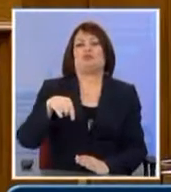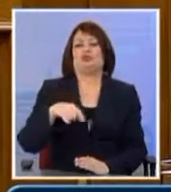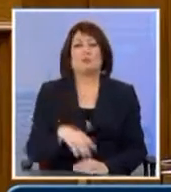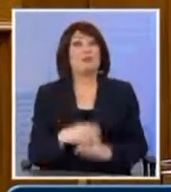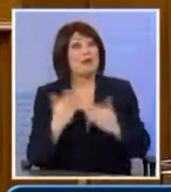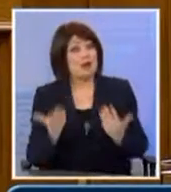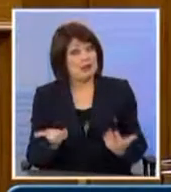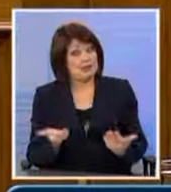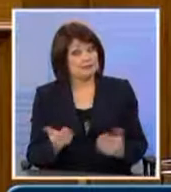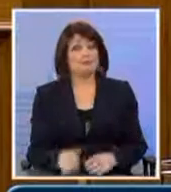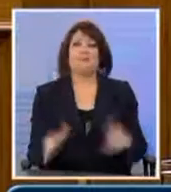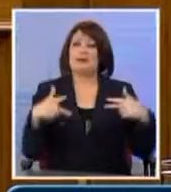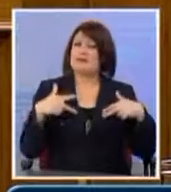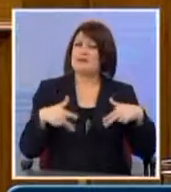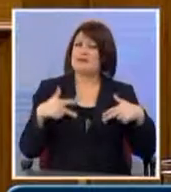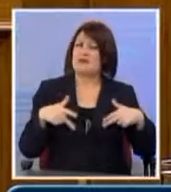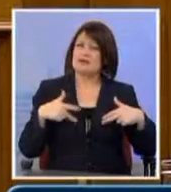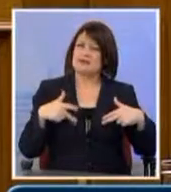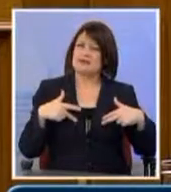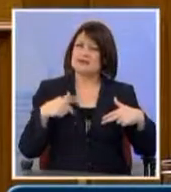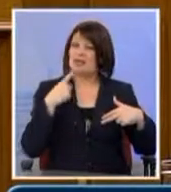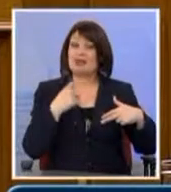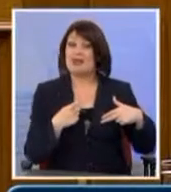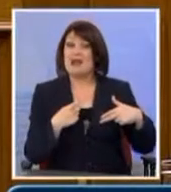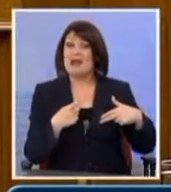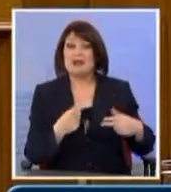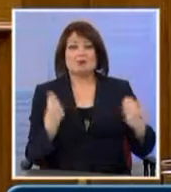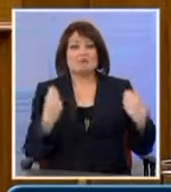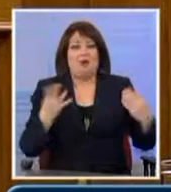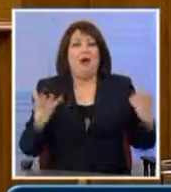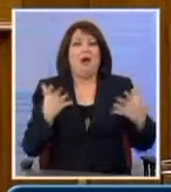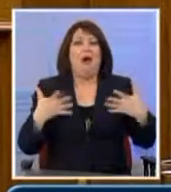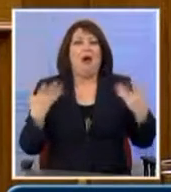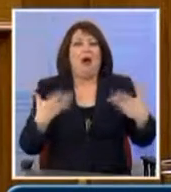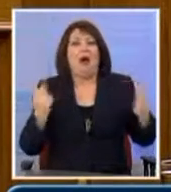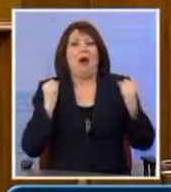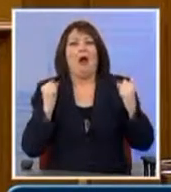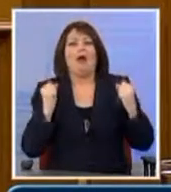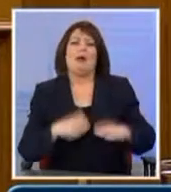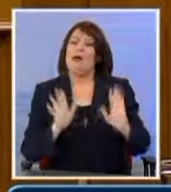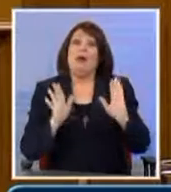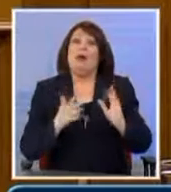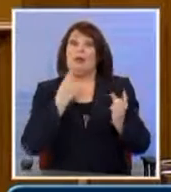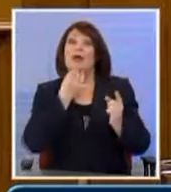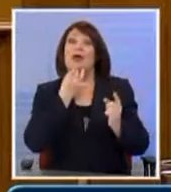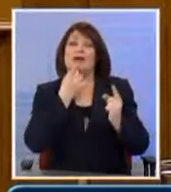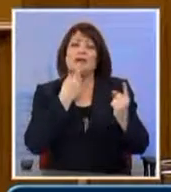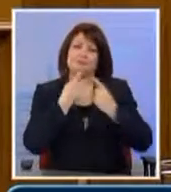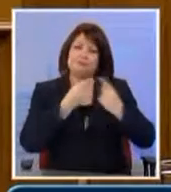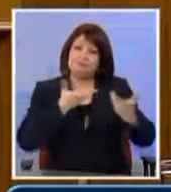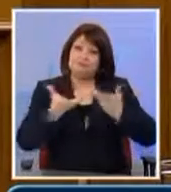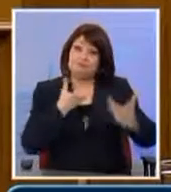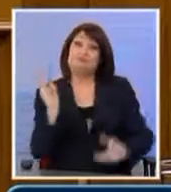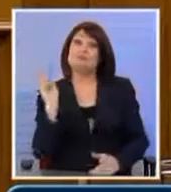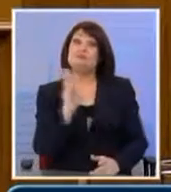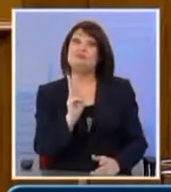Ωστόσο, αυτή η κυβέρνηση ούτε θριαμβολογεί ούτε πανηγυρίζει. Πρώτον, διαπραγματεύεται σκληρά με την Τρόικα. Έχουμε